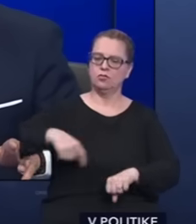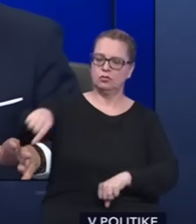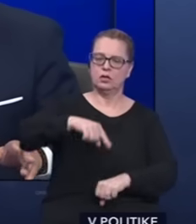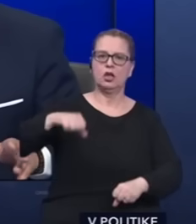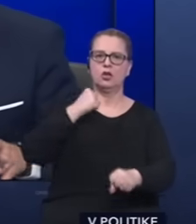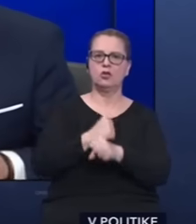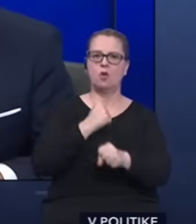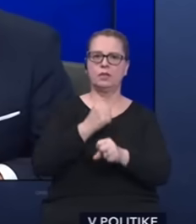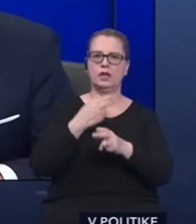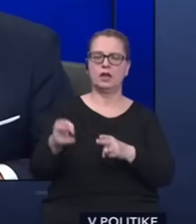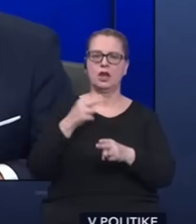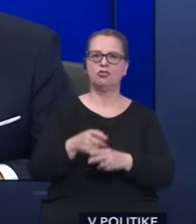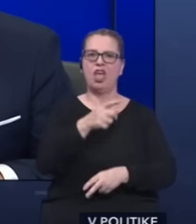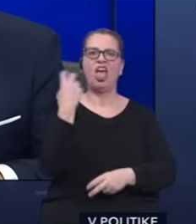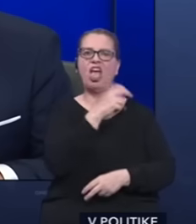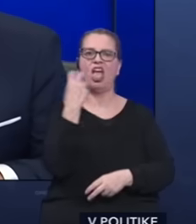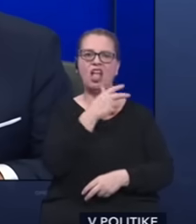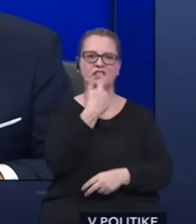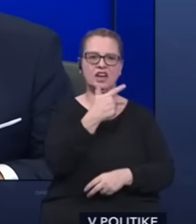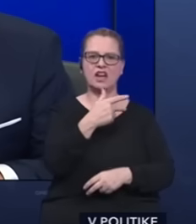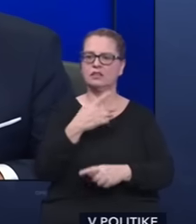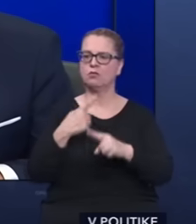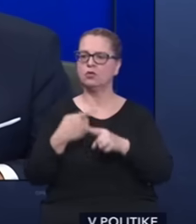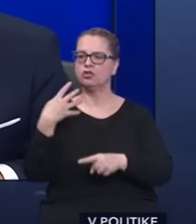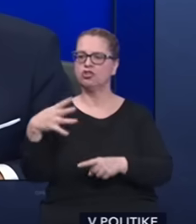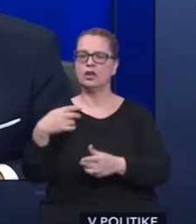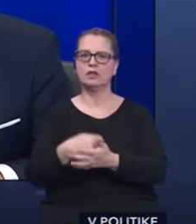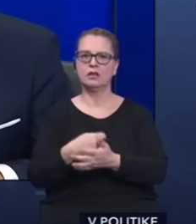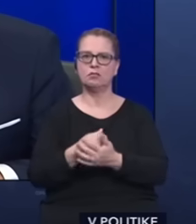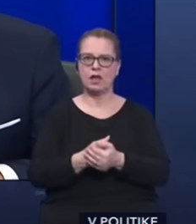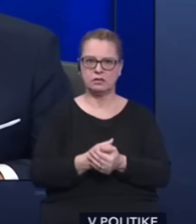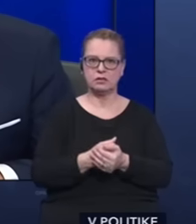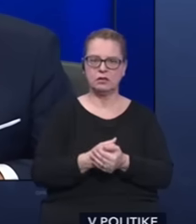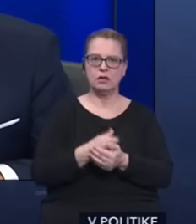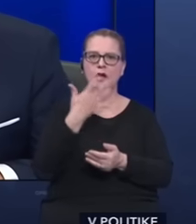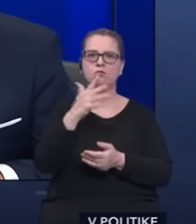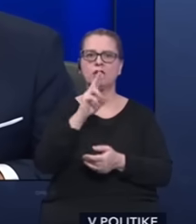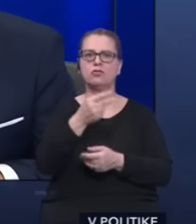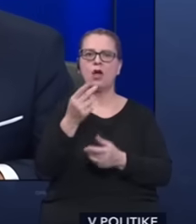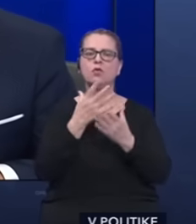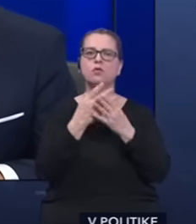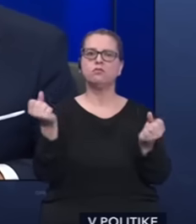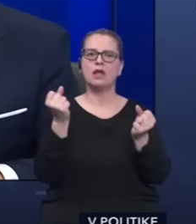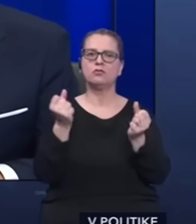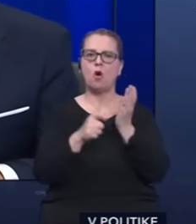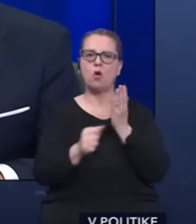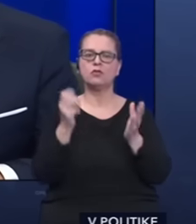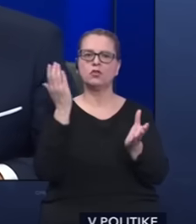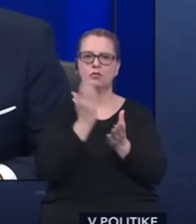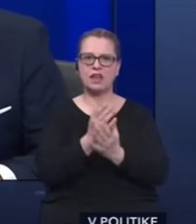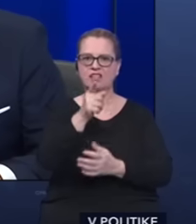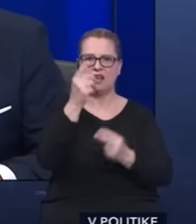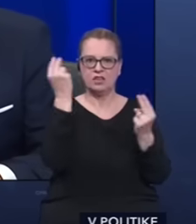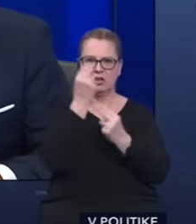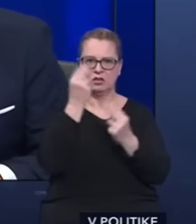riešenia. Smiali ste sa z 13. a 14. platu, viete, čo to je? 500 eur bez odvodov a daní, len vy ste to nerozumeli. Priznali ste,